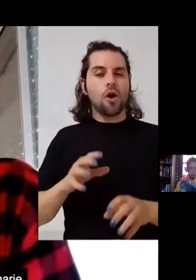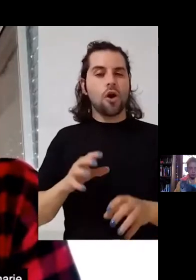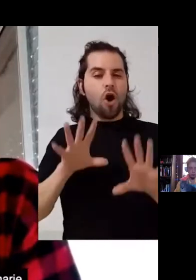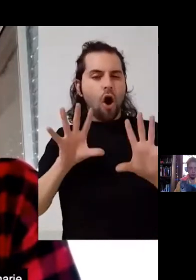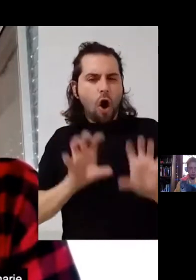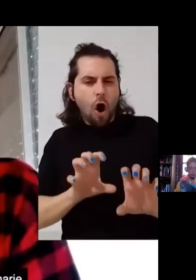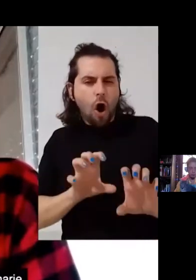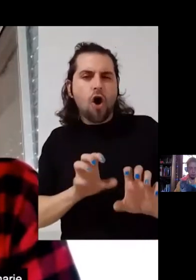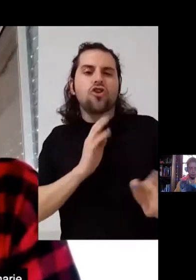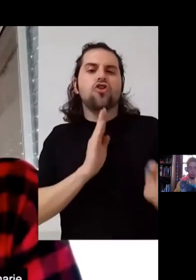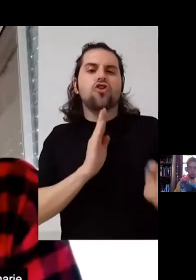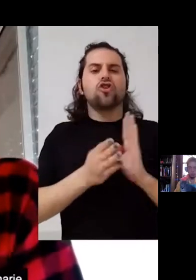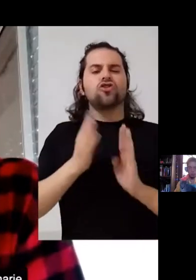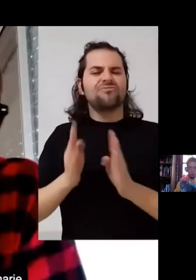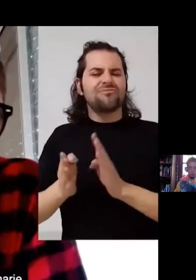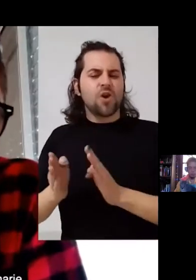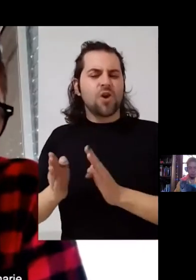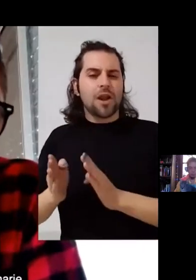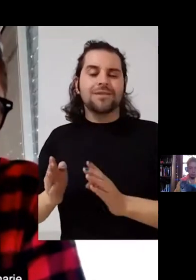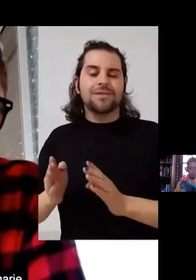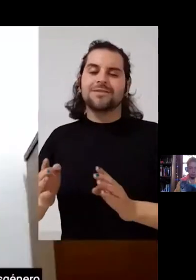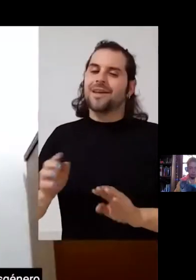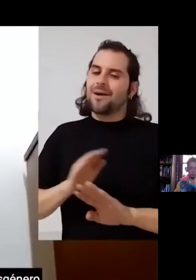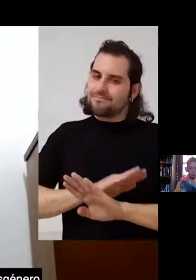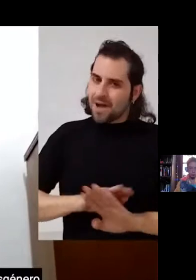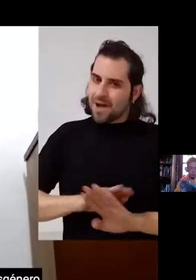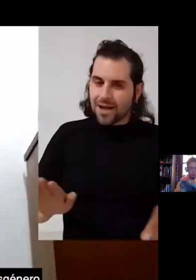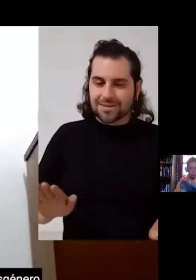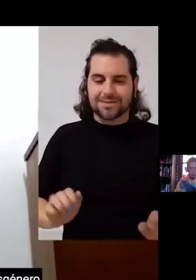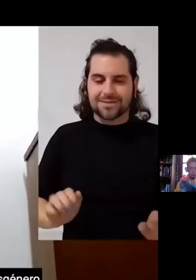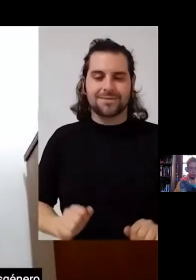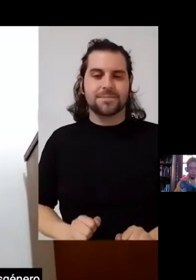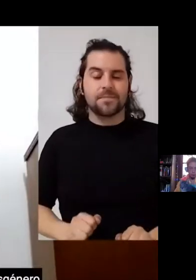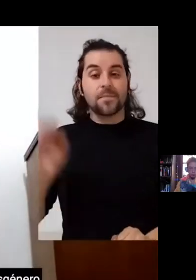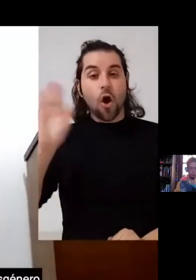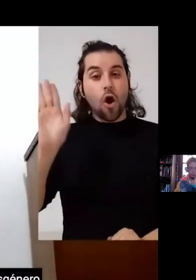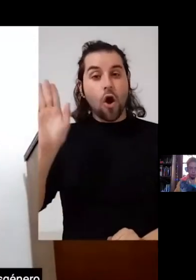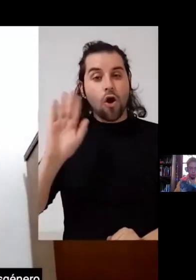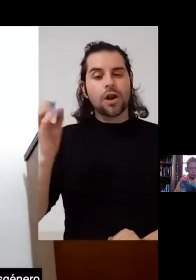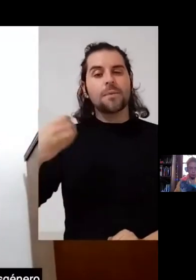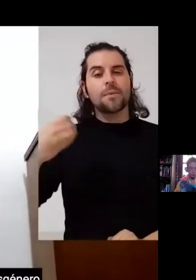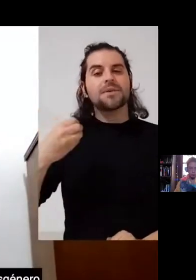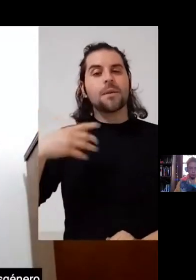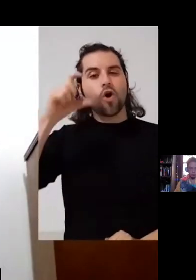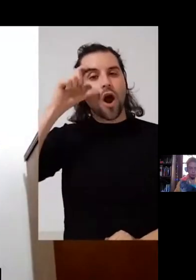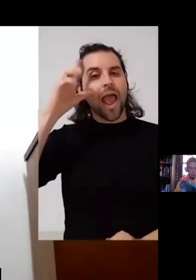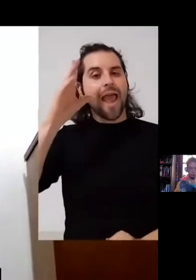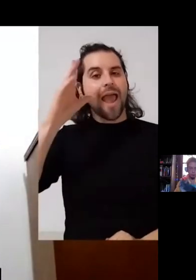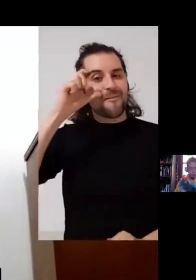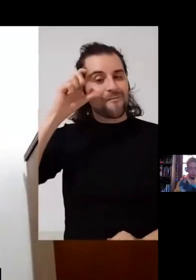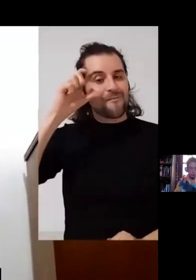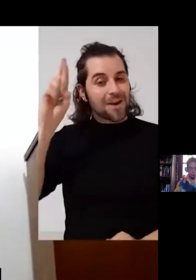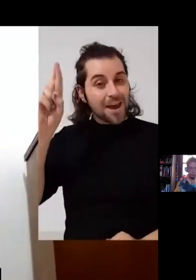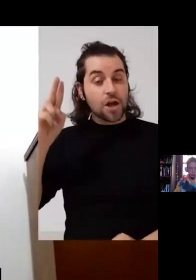la haine structurelle envers la communauté travestie, trans, non-binaire. Bonjour,